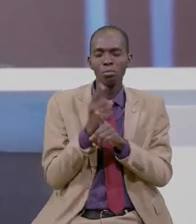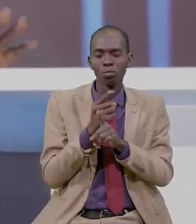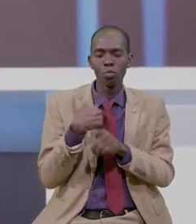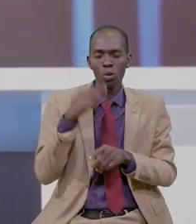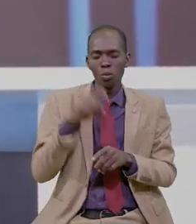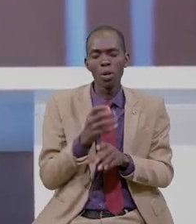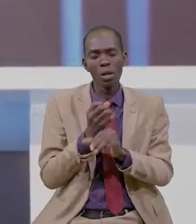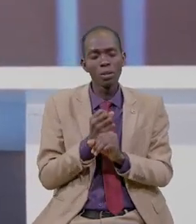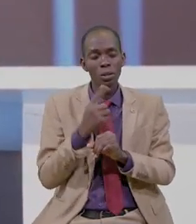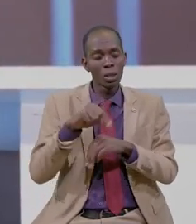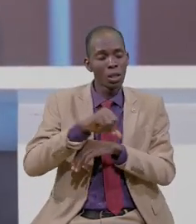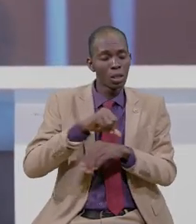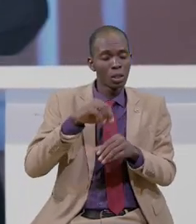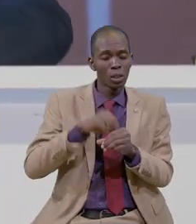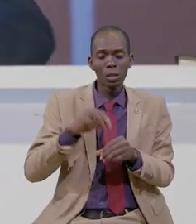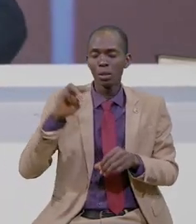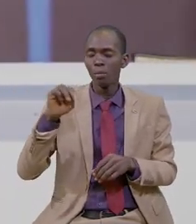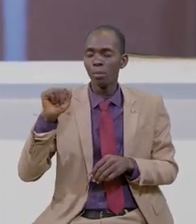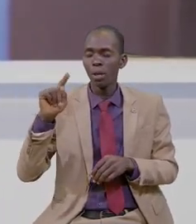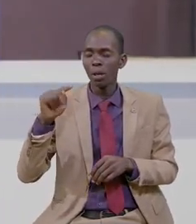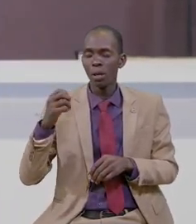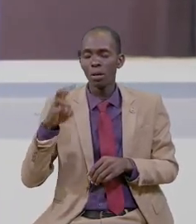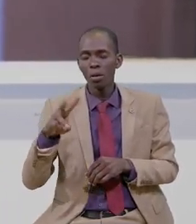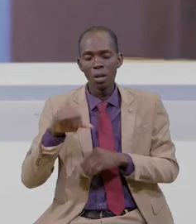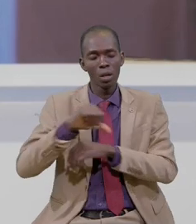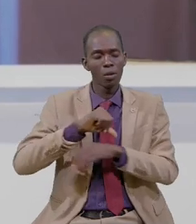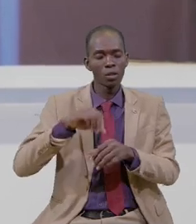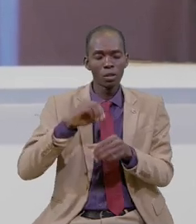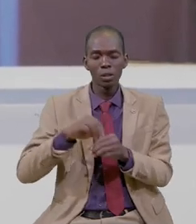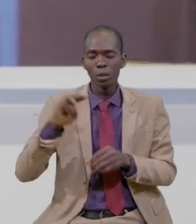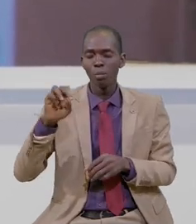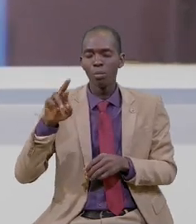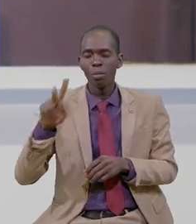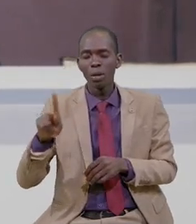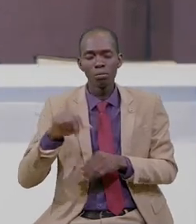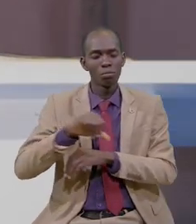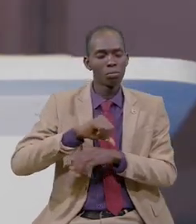L'onction en pratique, l'onction en Luc,